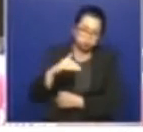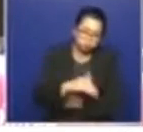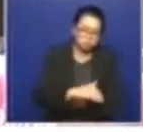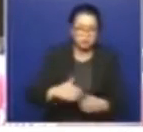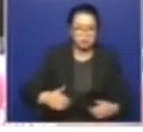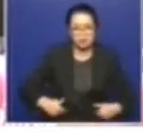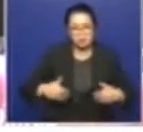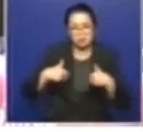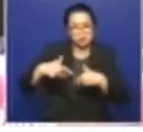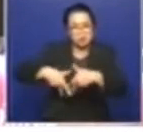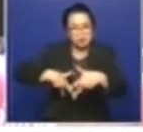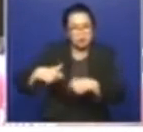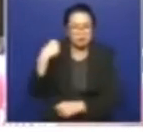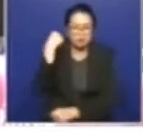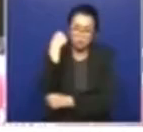วบ้านมันลำบากจริงๆ